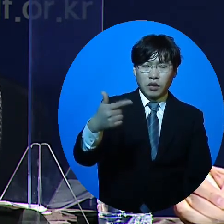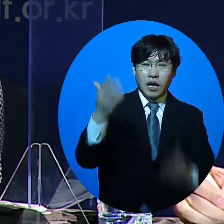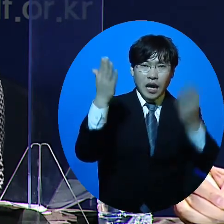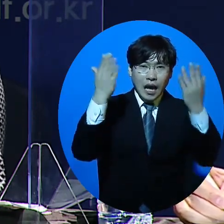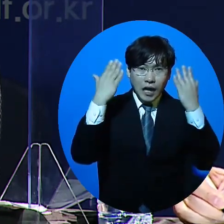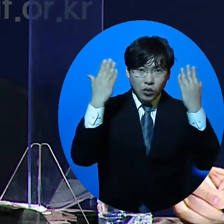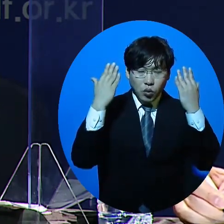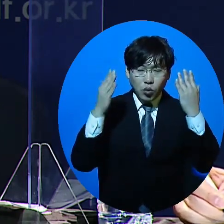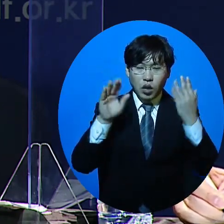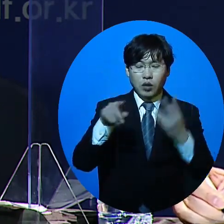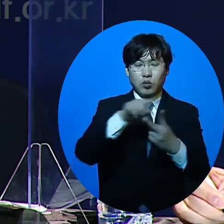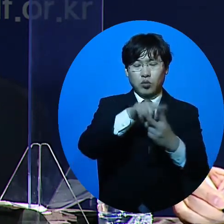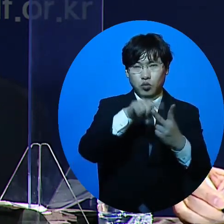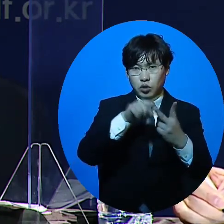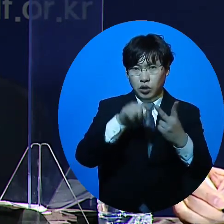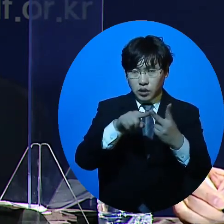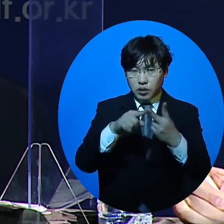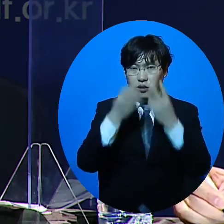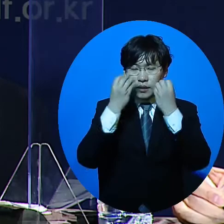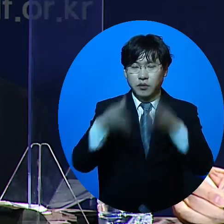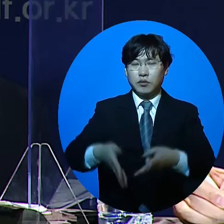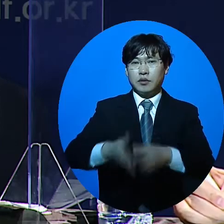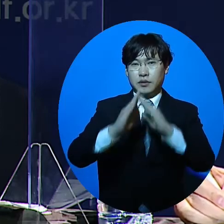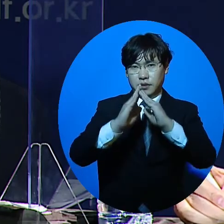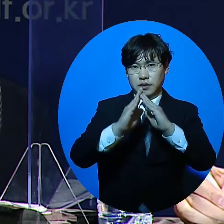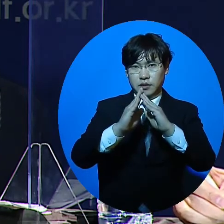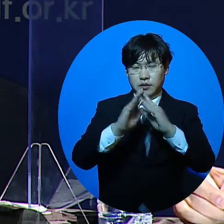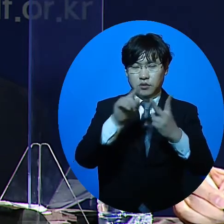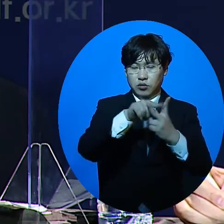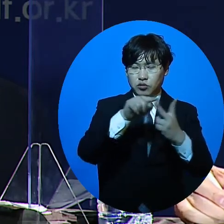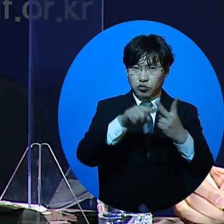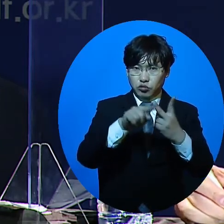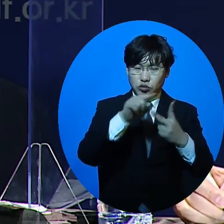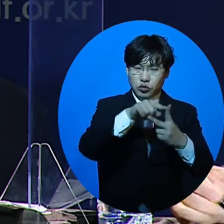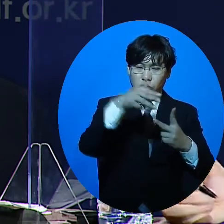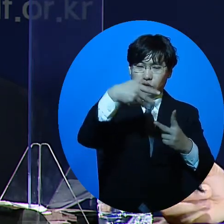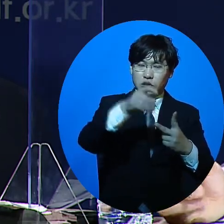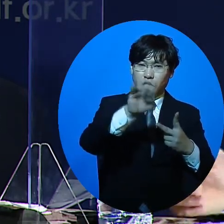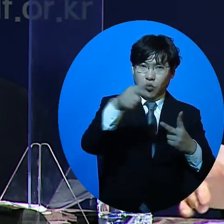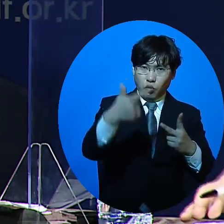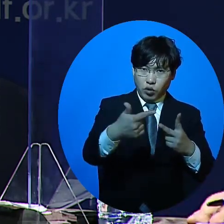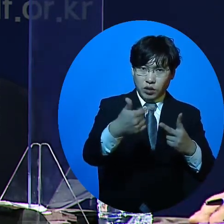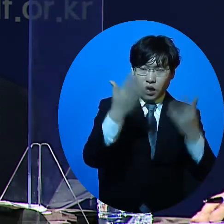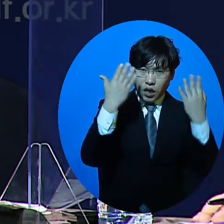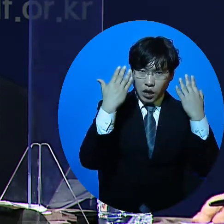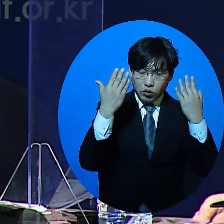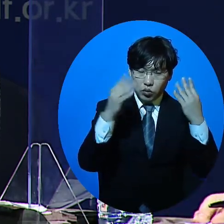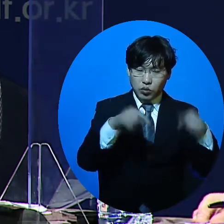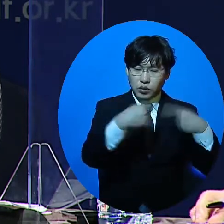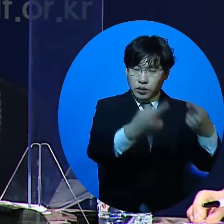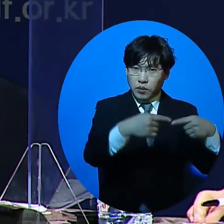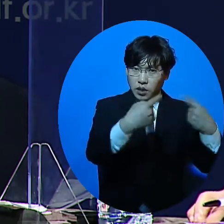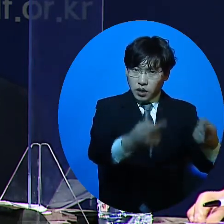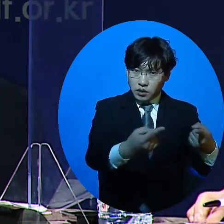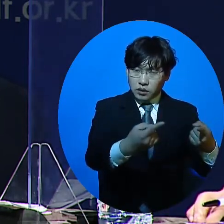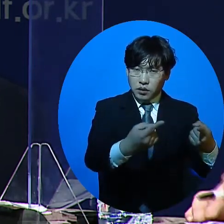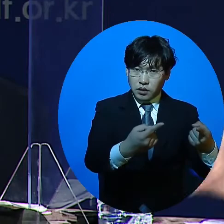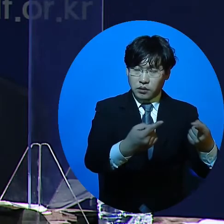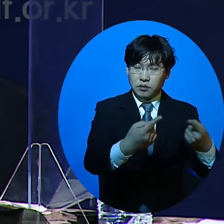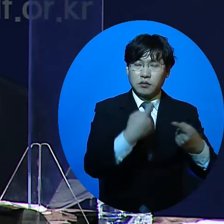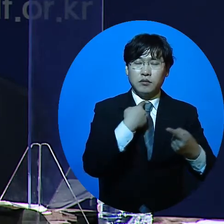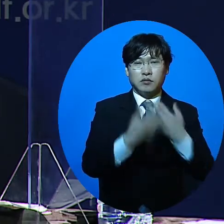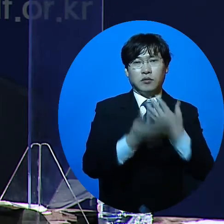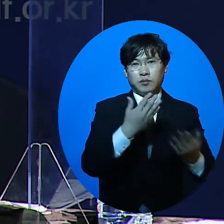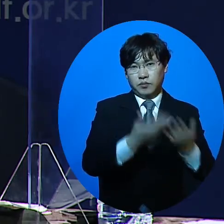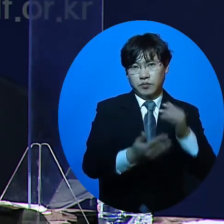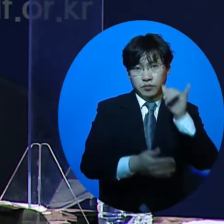곳 2개소가 있습니다. 청원학교는 이미 체육활동에 참여한 이력이 있고